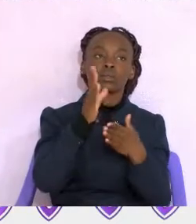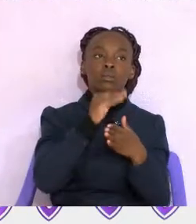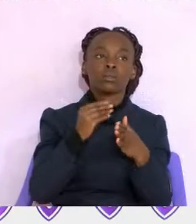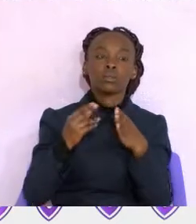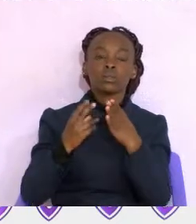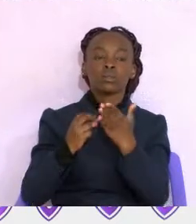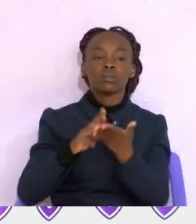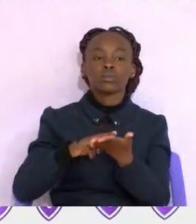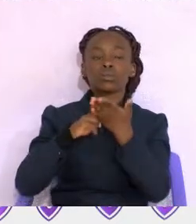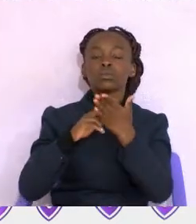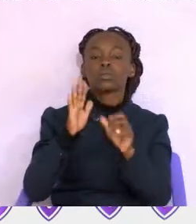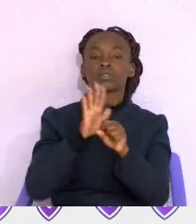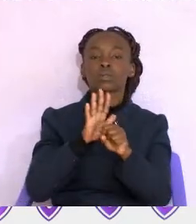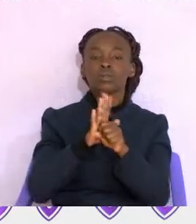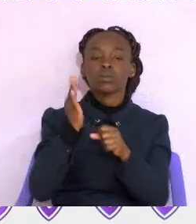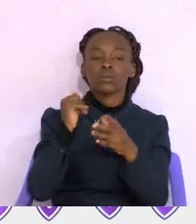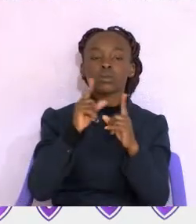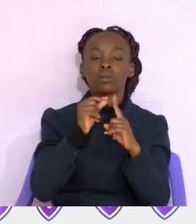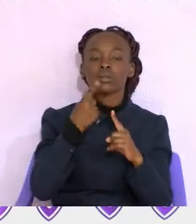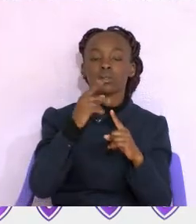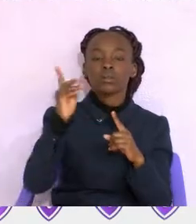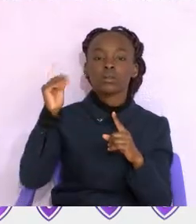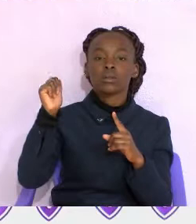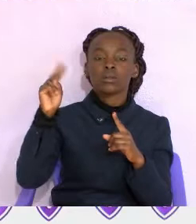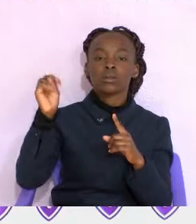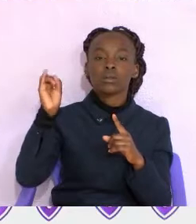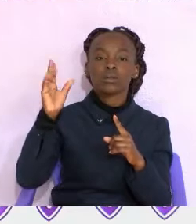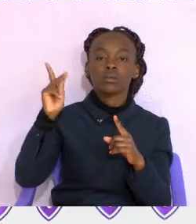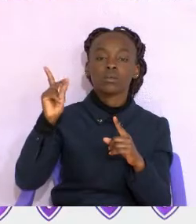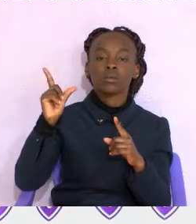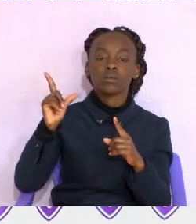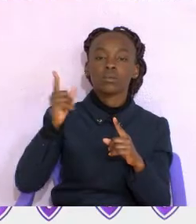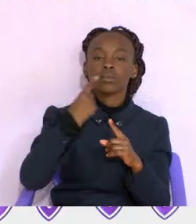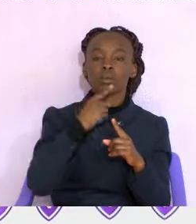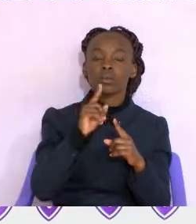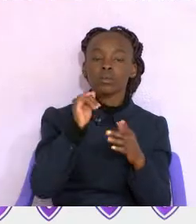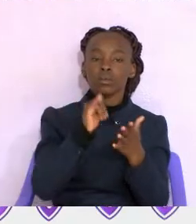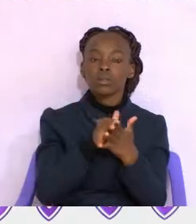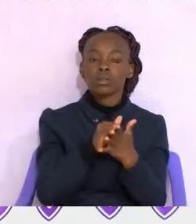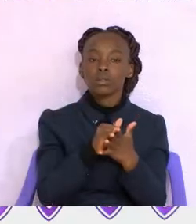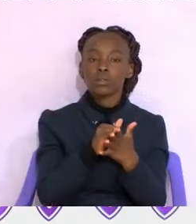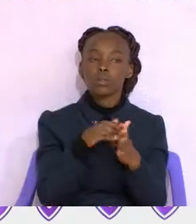hata zaidi. Maana maandiko inasema Danieli akatabiri akasema kwamba